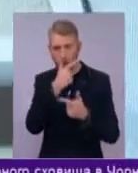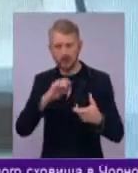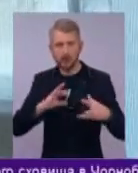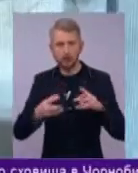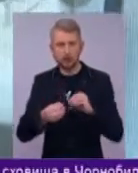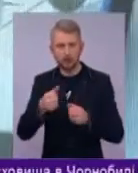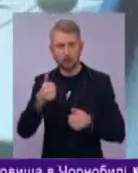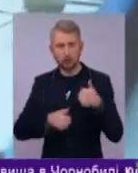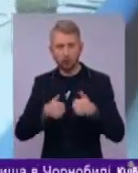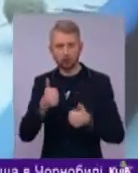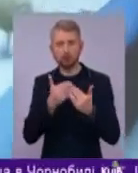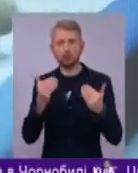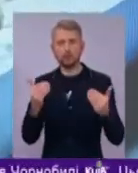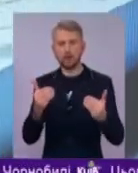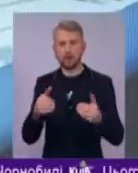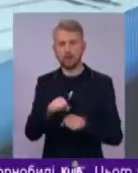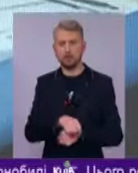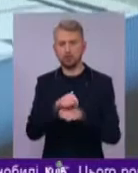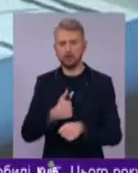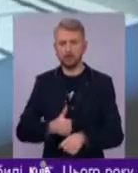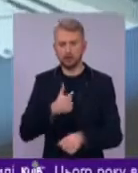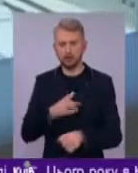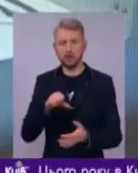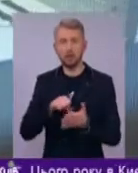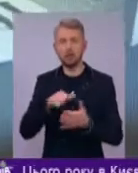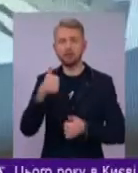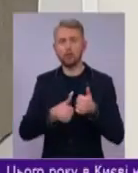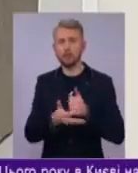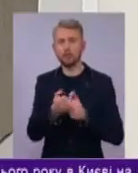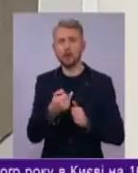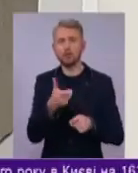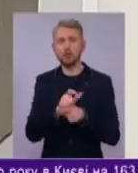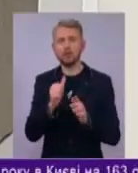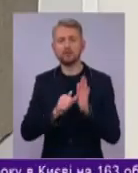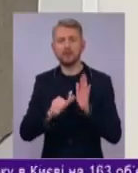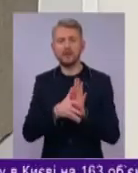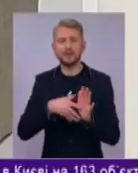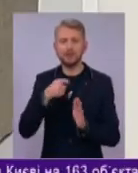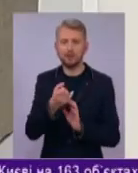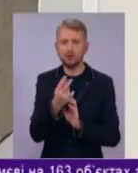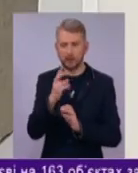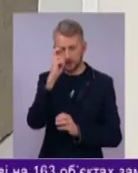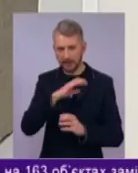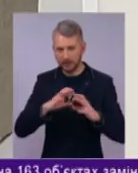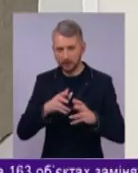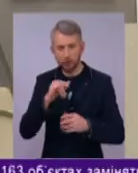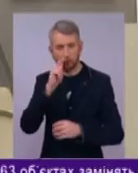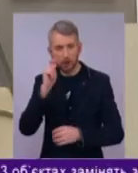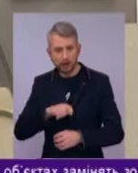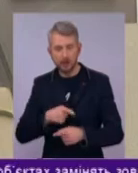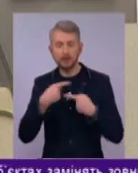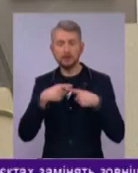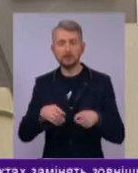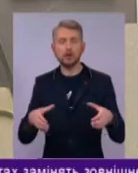результати конкурсу «Музеї Революції Гідності». На участь у конкурсі надійшло понад 60 заявок із 12 країн світу та з України.